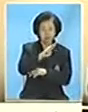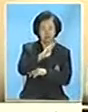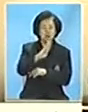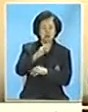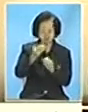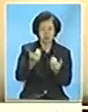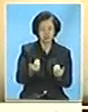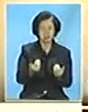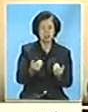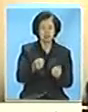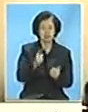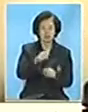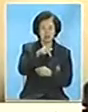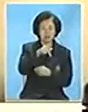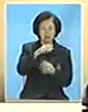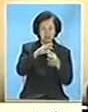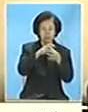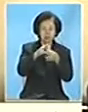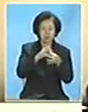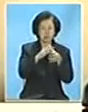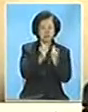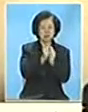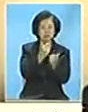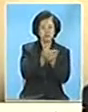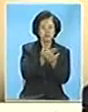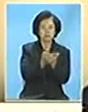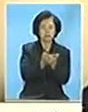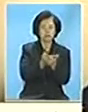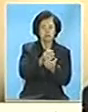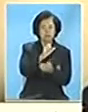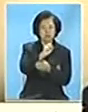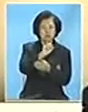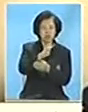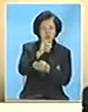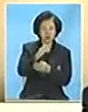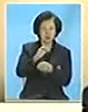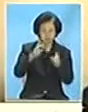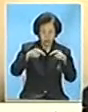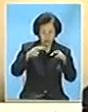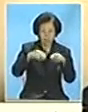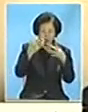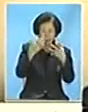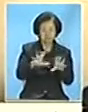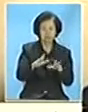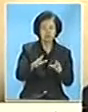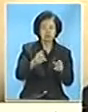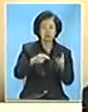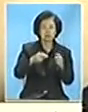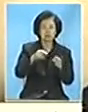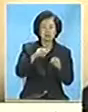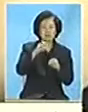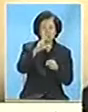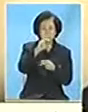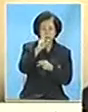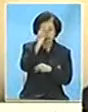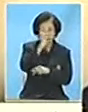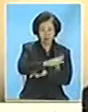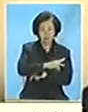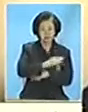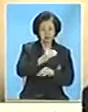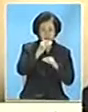เป็นร่างพระราชบัญญัติเกี่ยวกับการเงินวุฒิสภาต้องพิจารณาให้เสร็จภายใน30วันกำหนดวันดังกล่าว